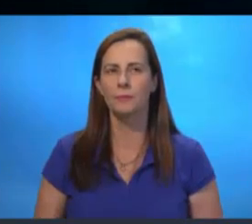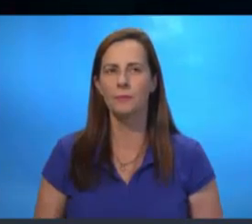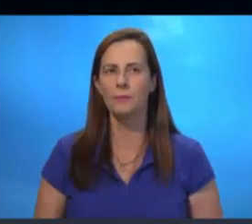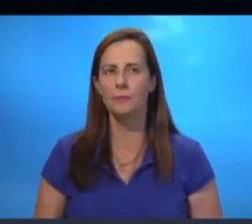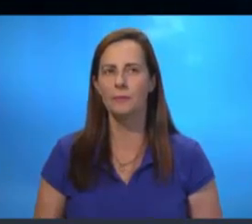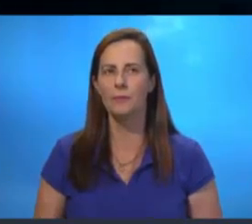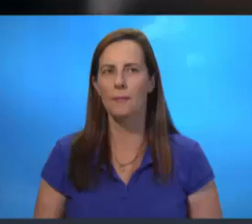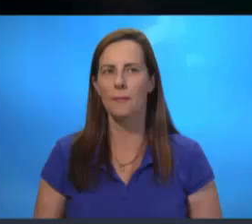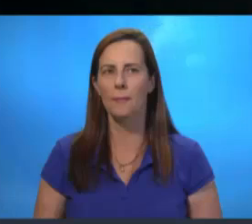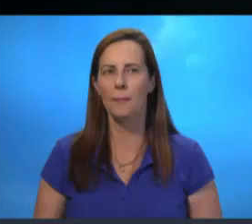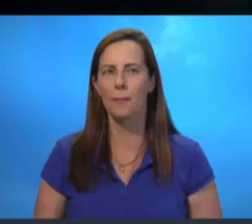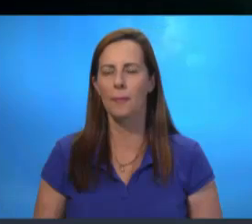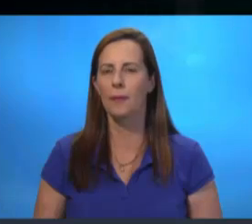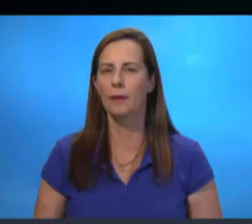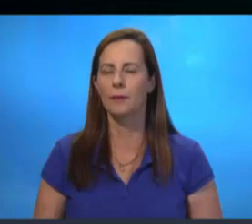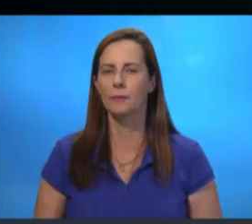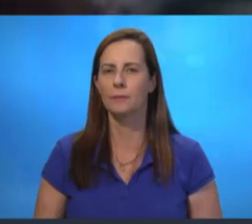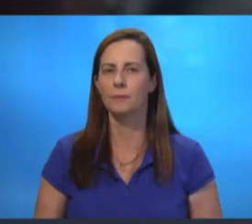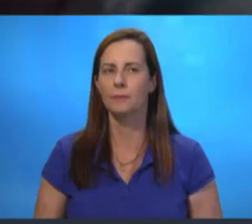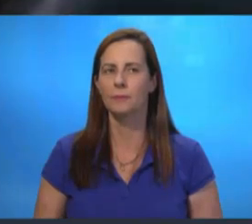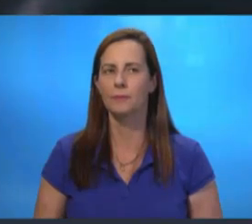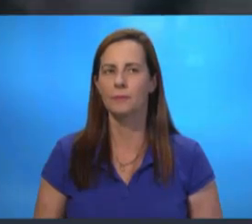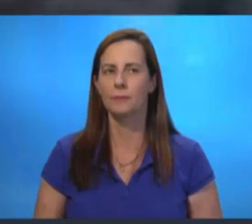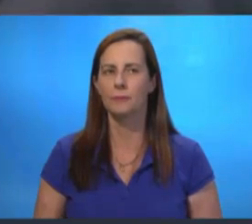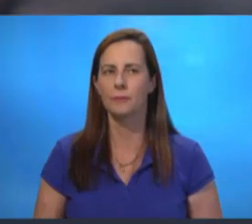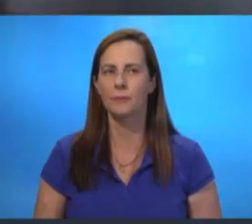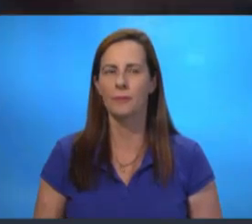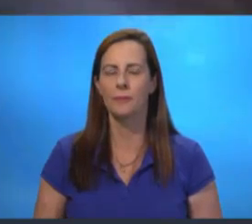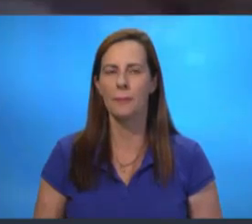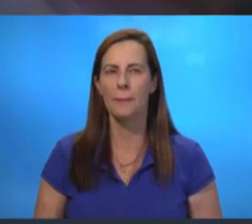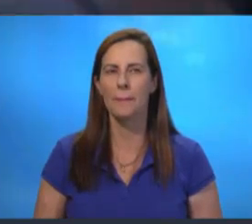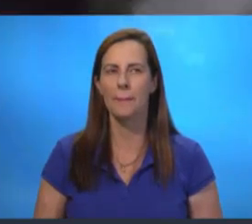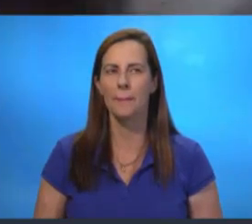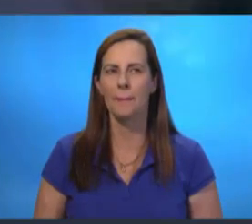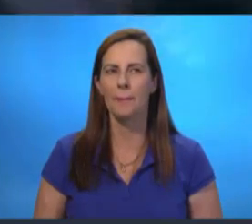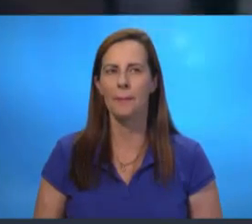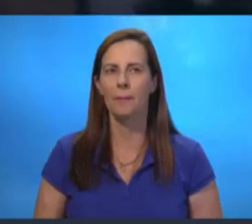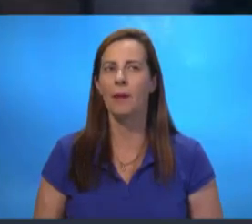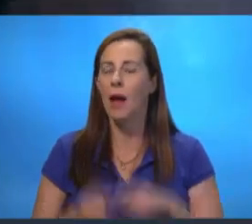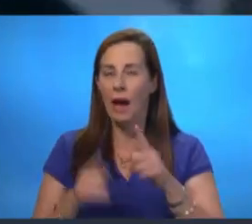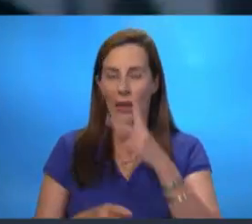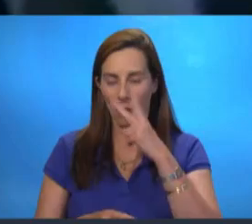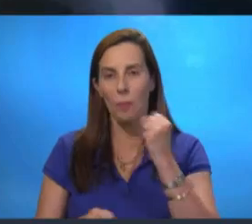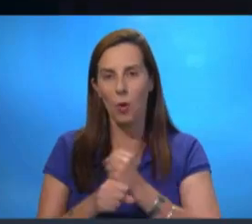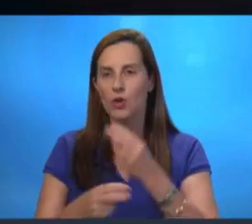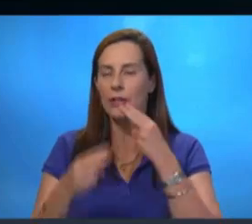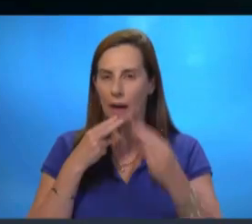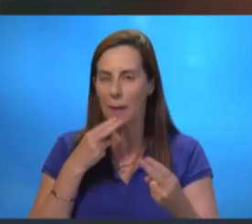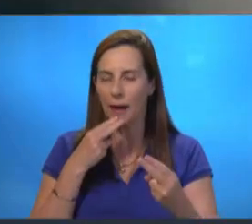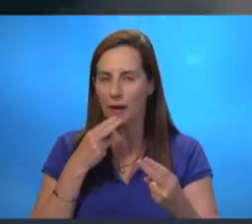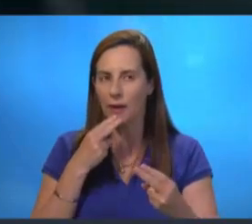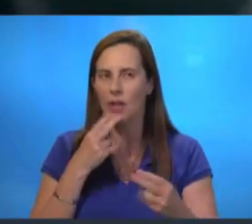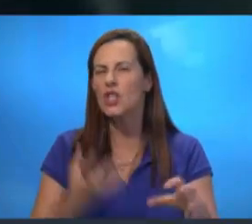כך נראית פעולת תג מחיר שהסתבכה.